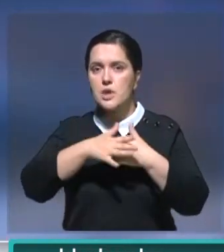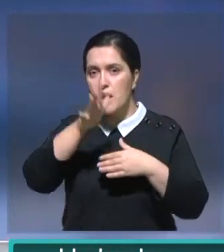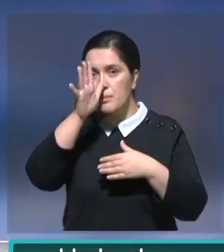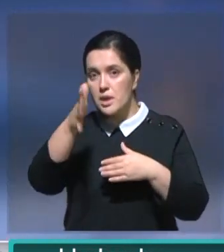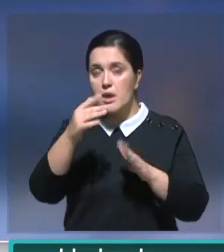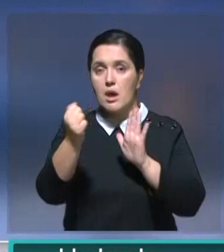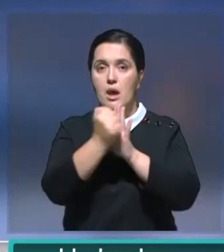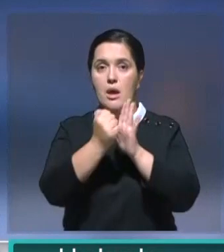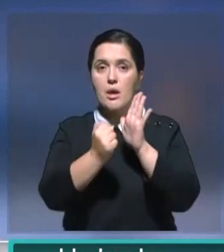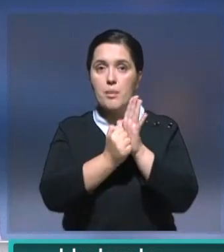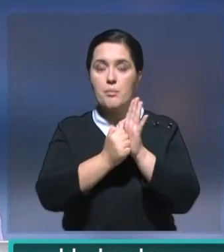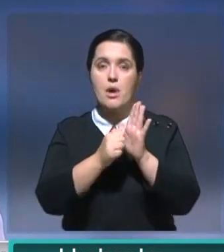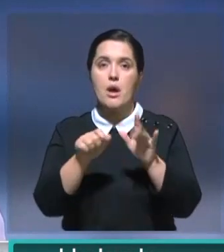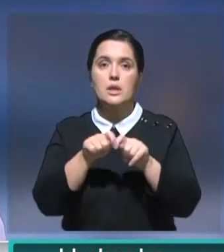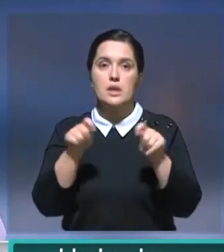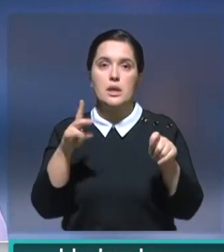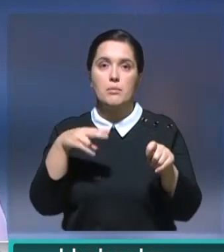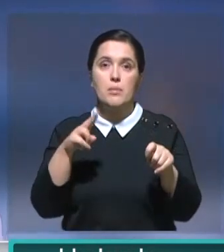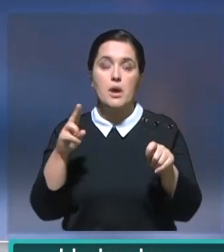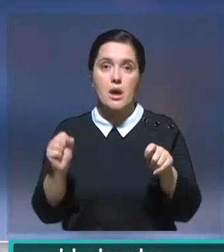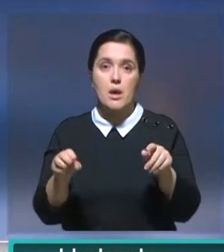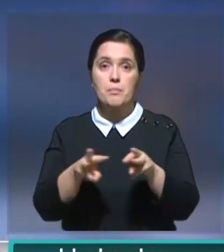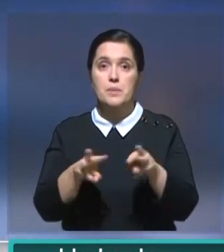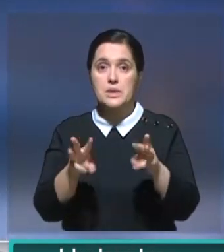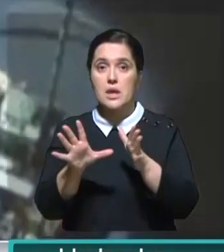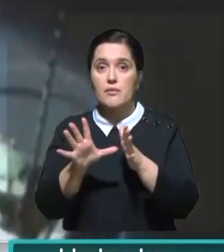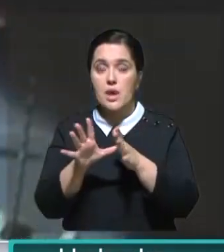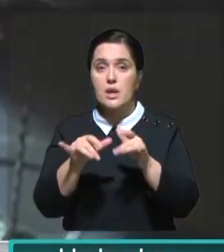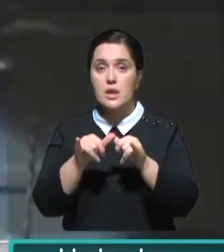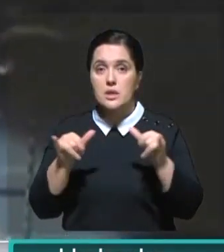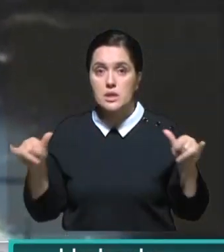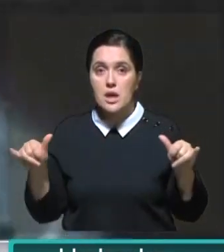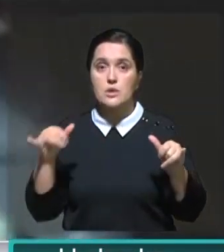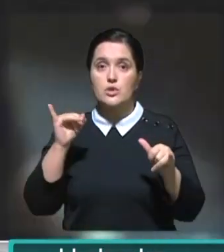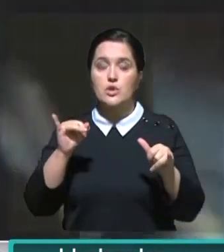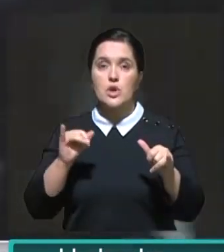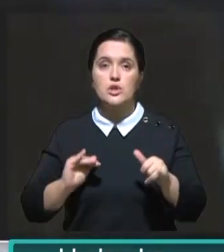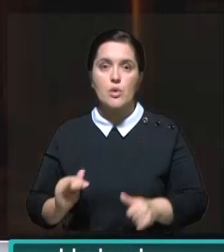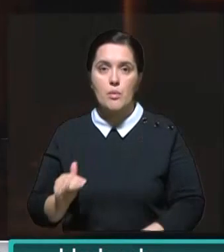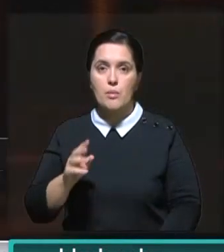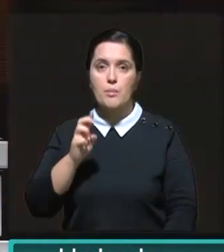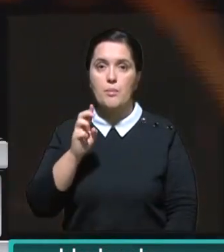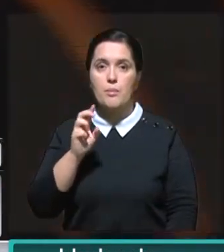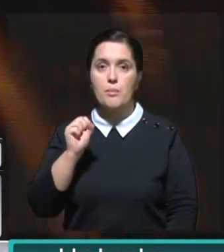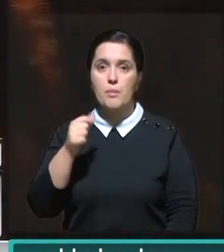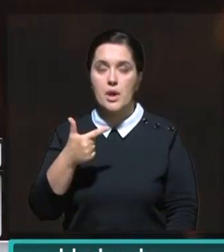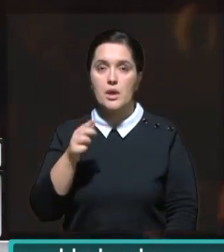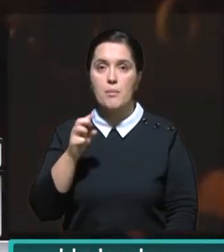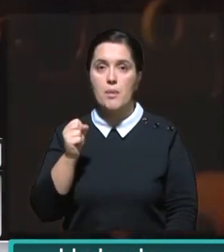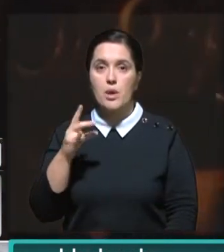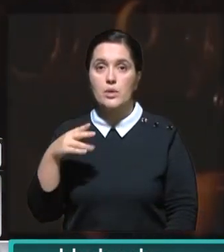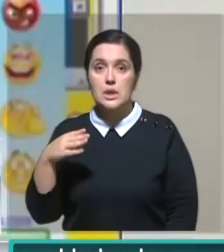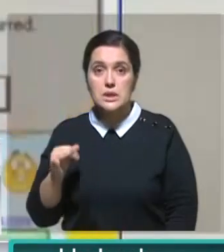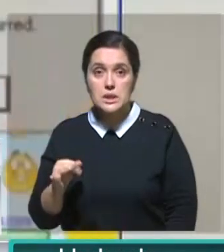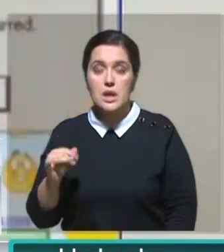5 лет». Он опубликован на сайте «Открытый НПА». Министерство цифрового развития в пилотном режиме запустило частную платформу Bug Bounty. На